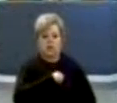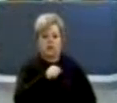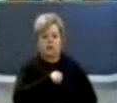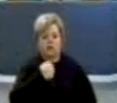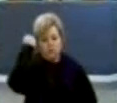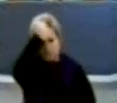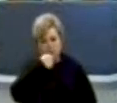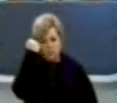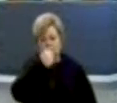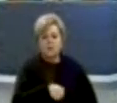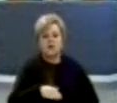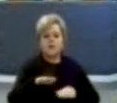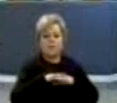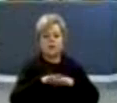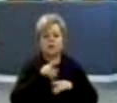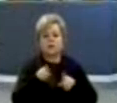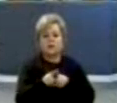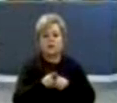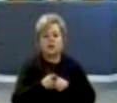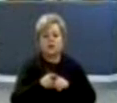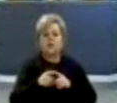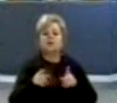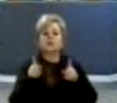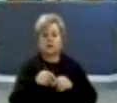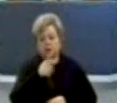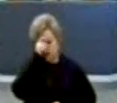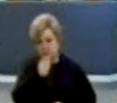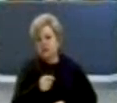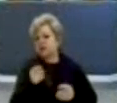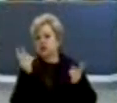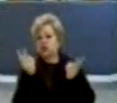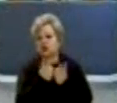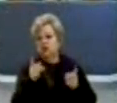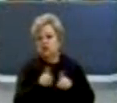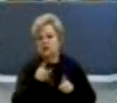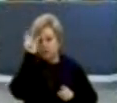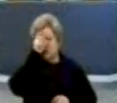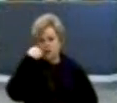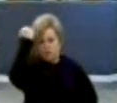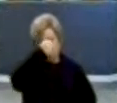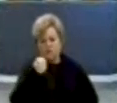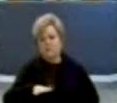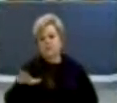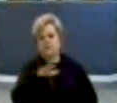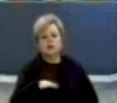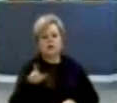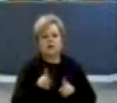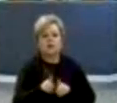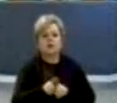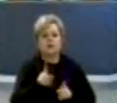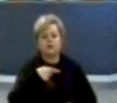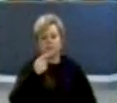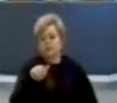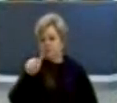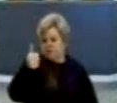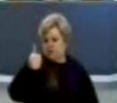Republikën e Kosovës, duke u bazuar në parimin e reciprocitetit dhe respektimit të ndërsjellë të sovranitetit dhe integritetit territorial të vendit. Kështu thot pjesa